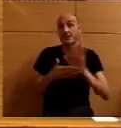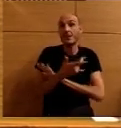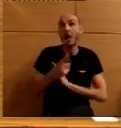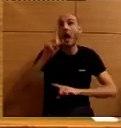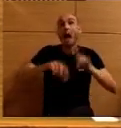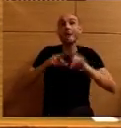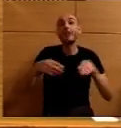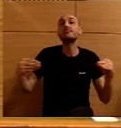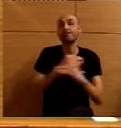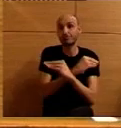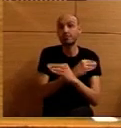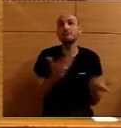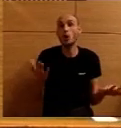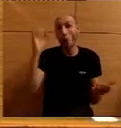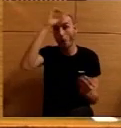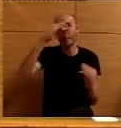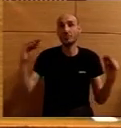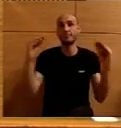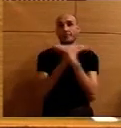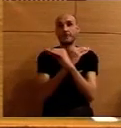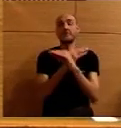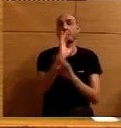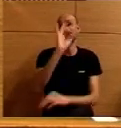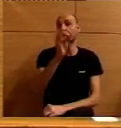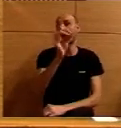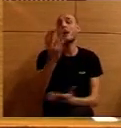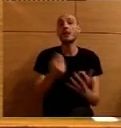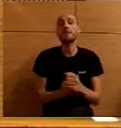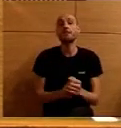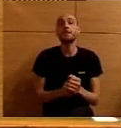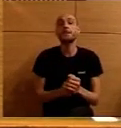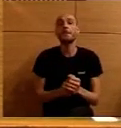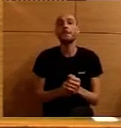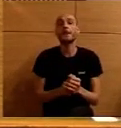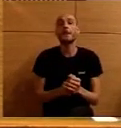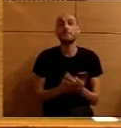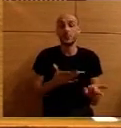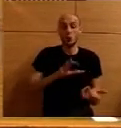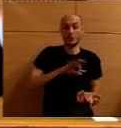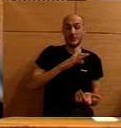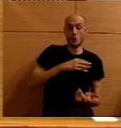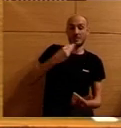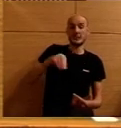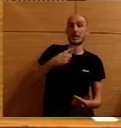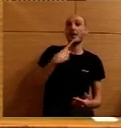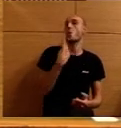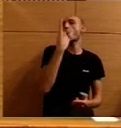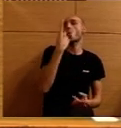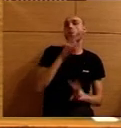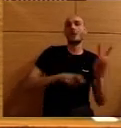no coincidís tot. Mire, és de veres. El senyor president havia dit una única modificació, perquè jo porté de guanxa